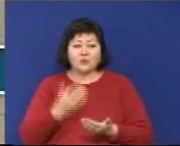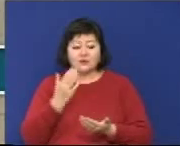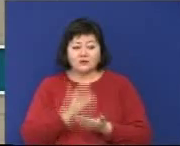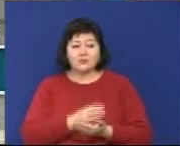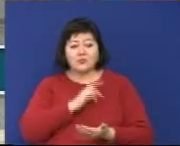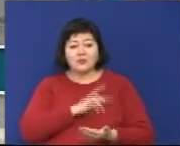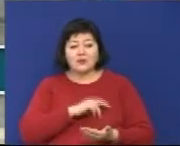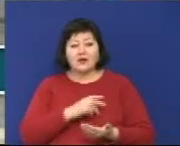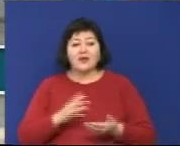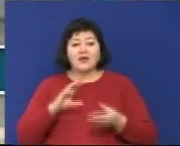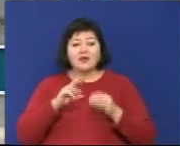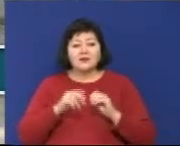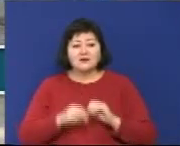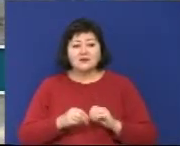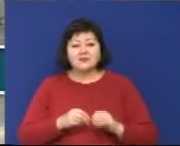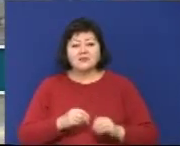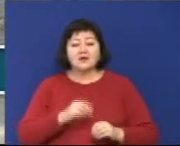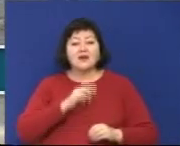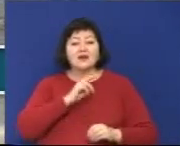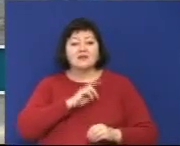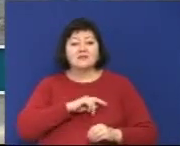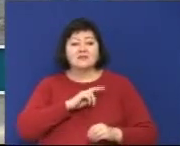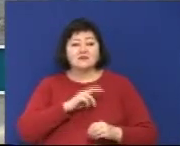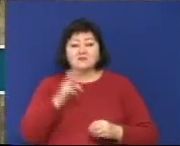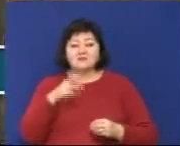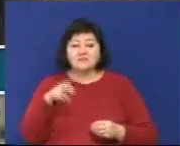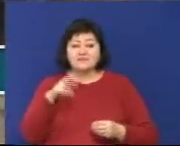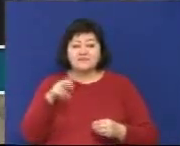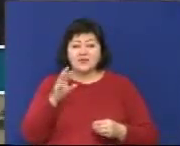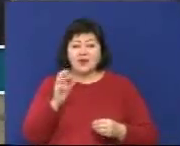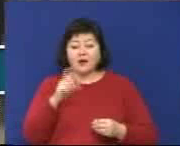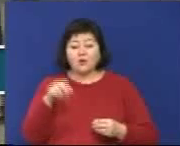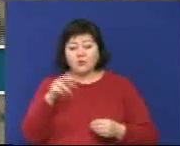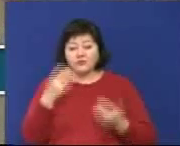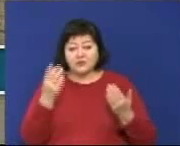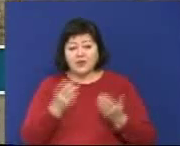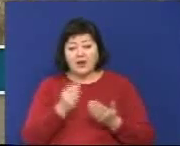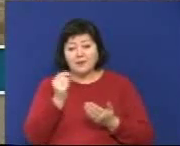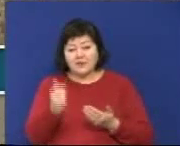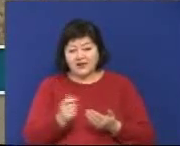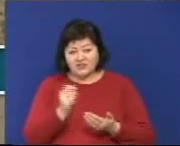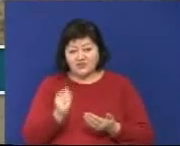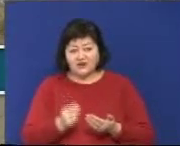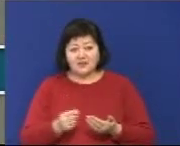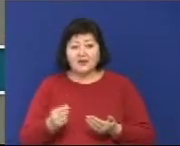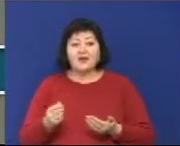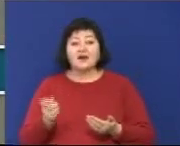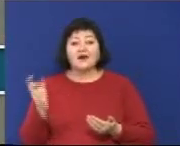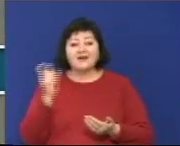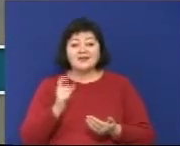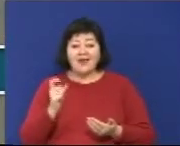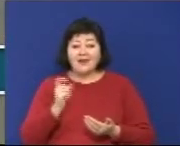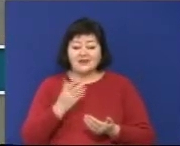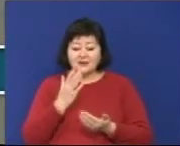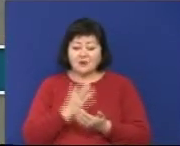единый совокупный платеж оплачивается работодателем, а неофициально работающий имеет право перечислять единый совокупный платеж самостоятельно. При